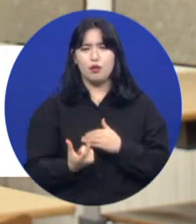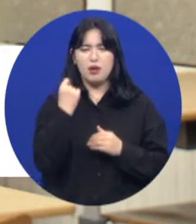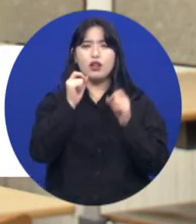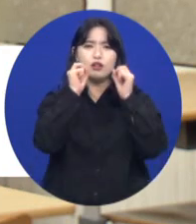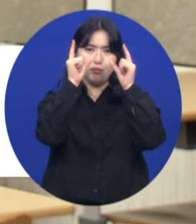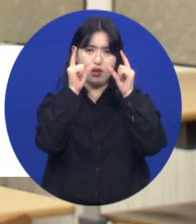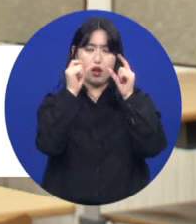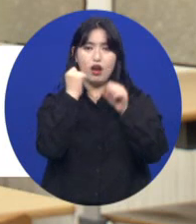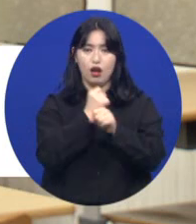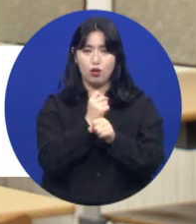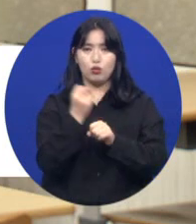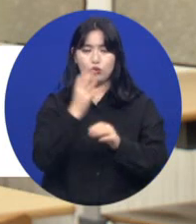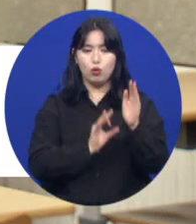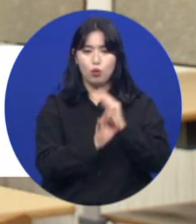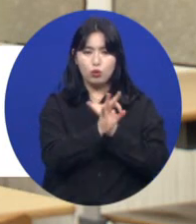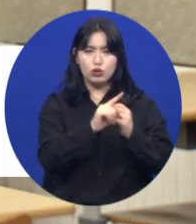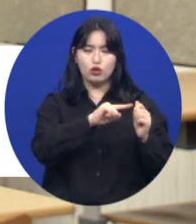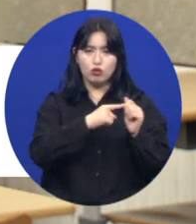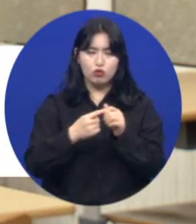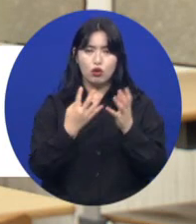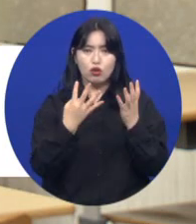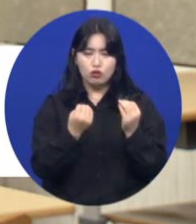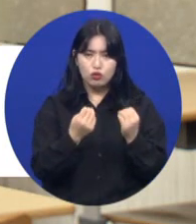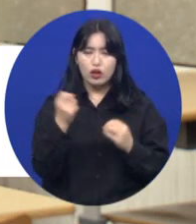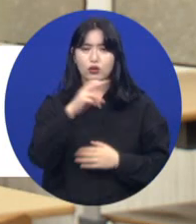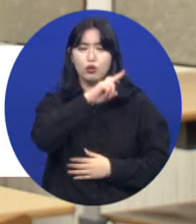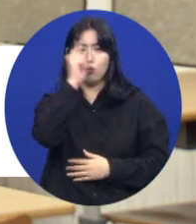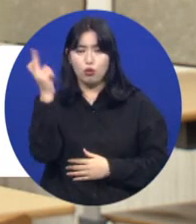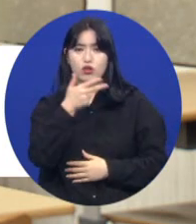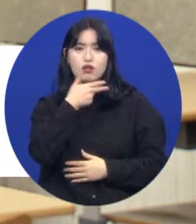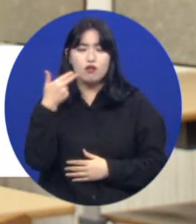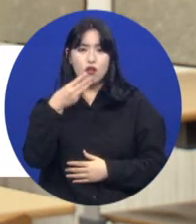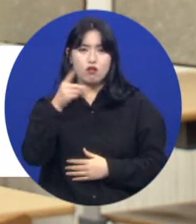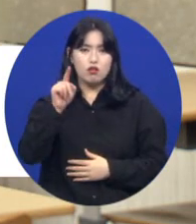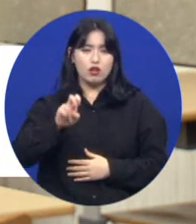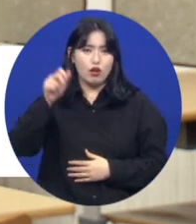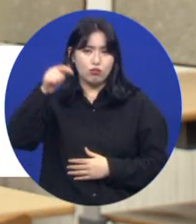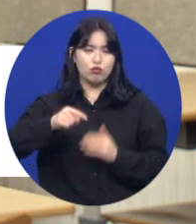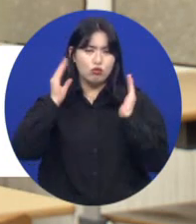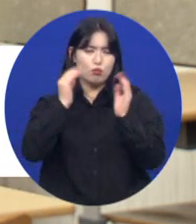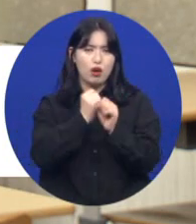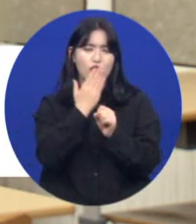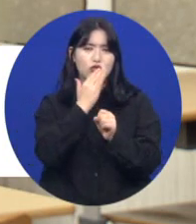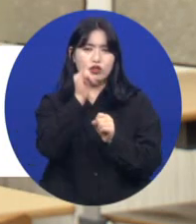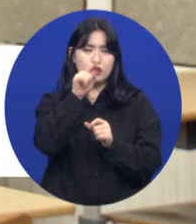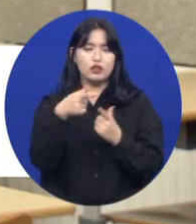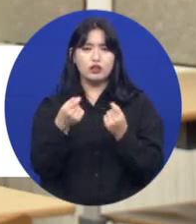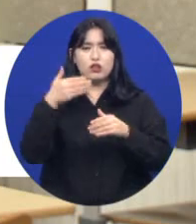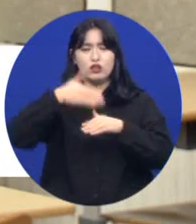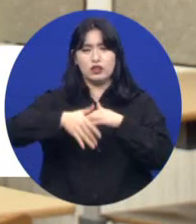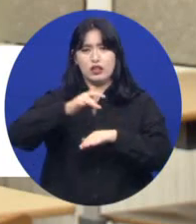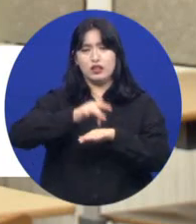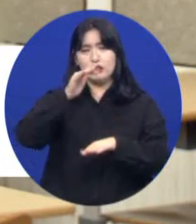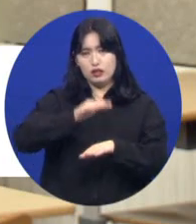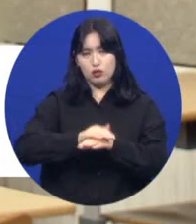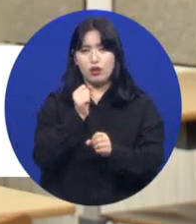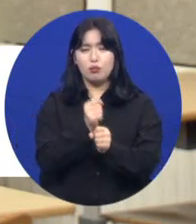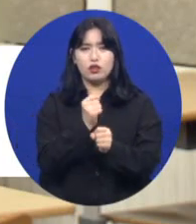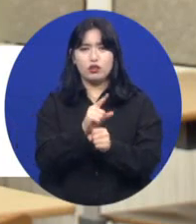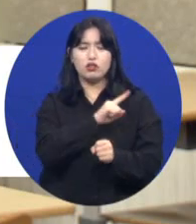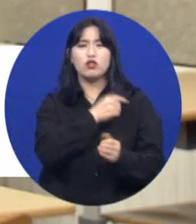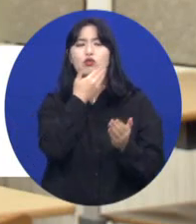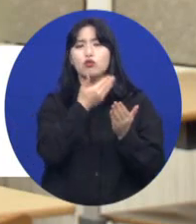깨나고 그다음에 오전에는 국어 수학, 오후에는 영어와 탐구 공부를 할 수 있는 그런 습관을 형성하는 게